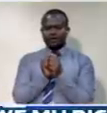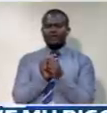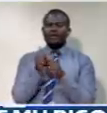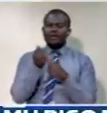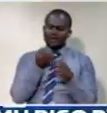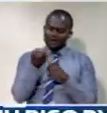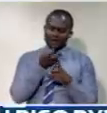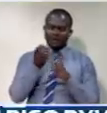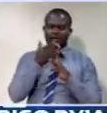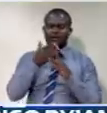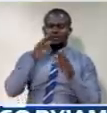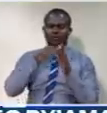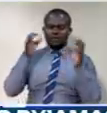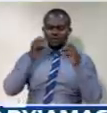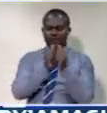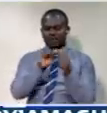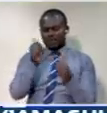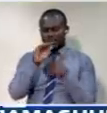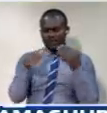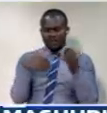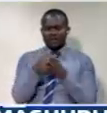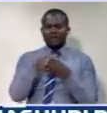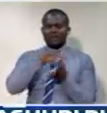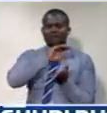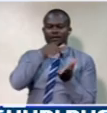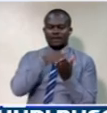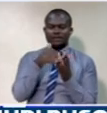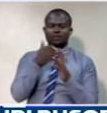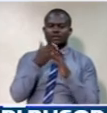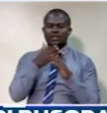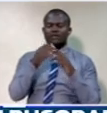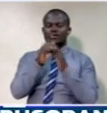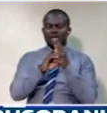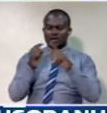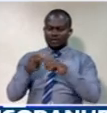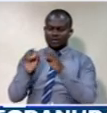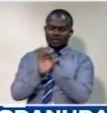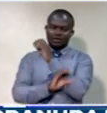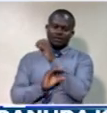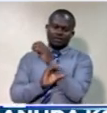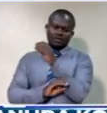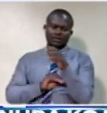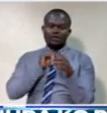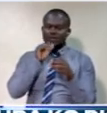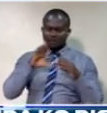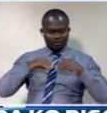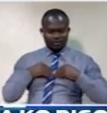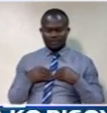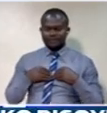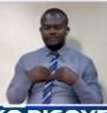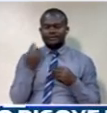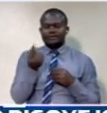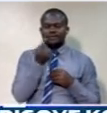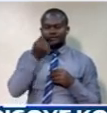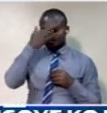Ingendo hagati y'umujyi wa Kigali n'izindi ntara ndetse no hagati y'umujyi wa Kigali n'uturere dutandukanye tw'Igihugu zirabujijwe. Keretse